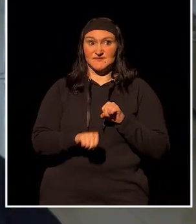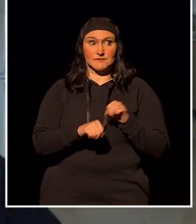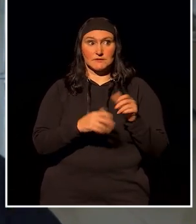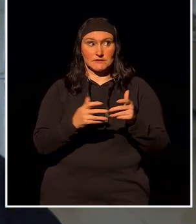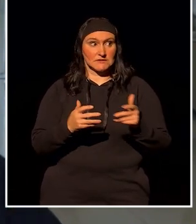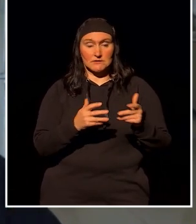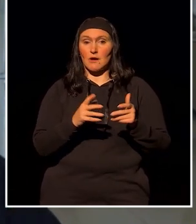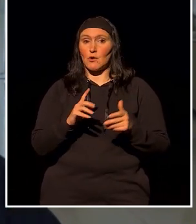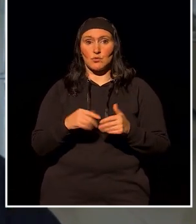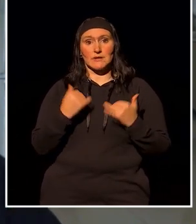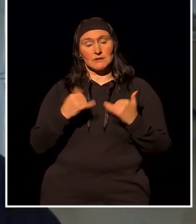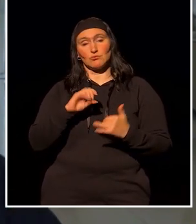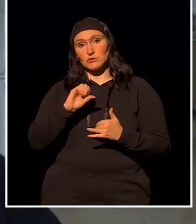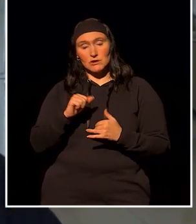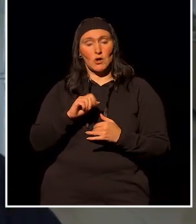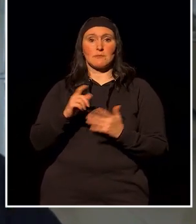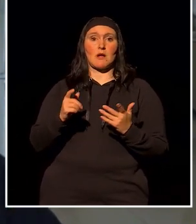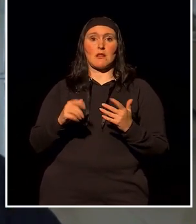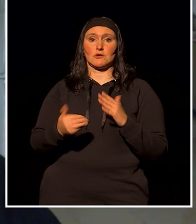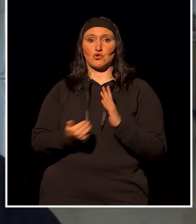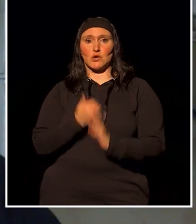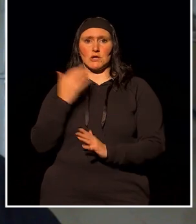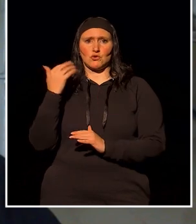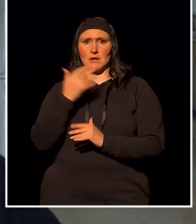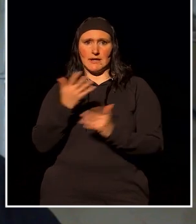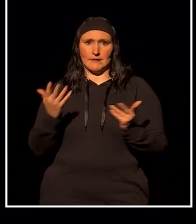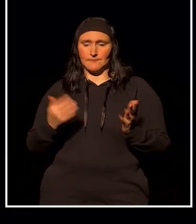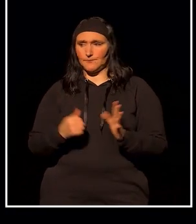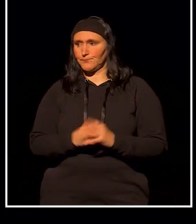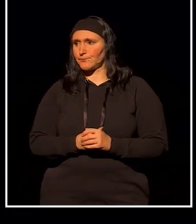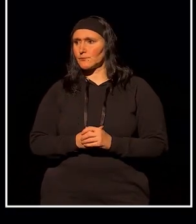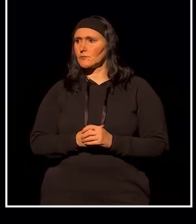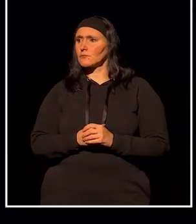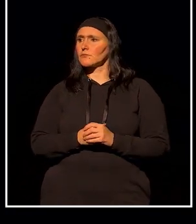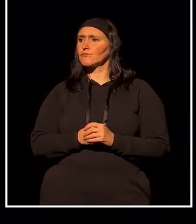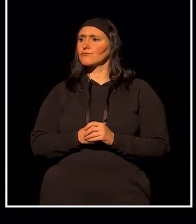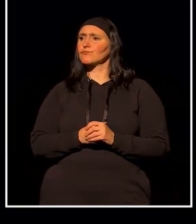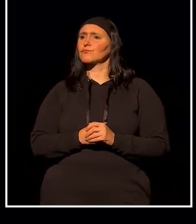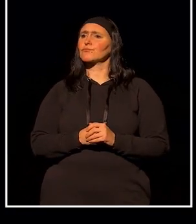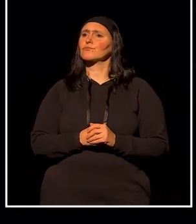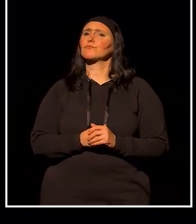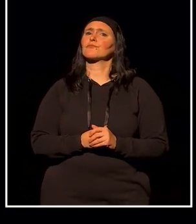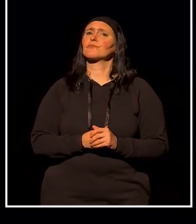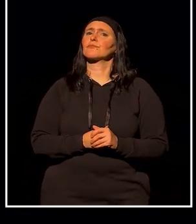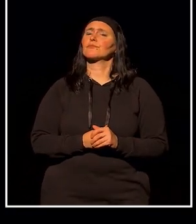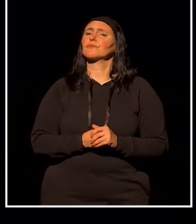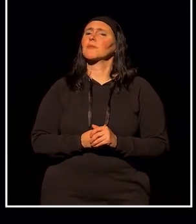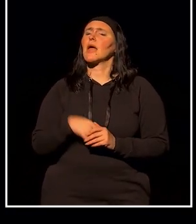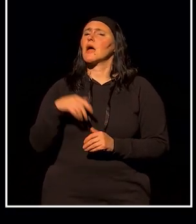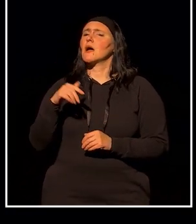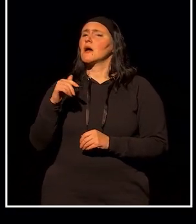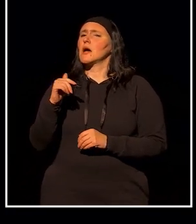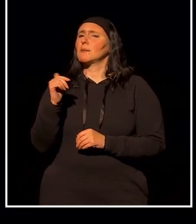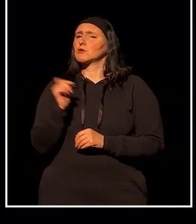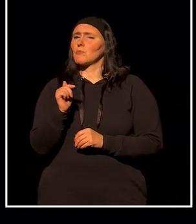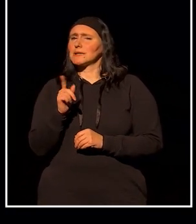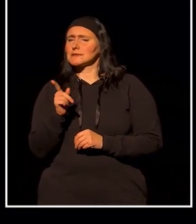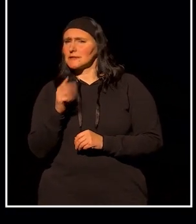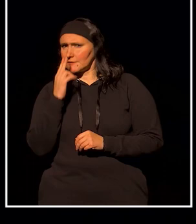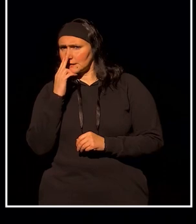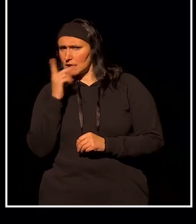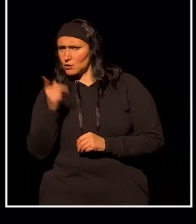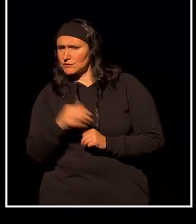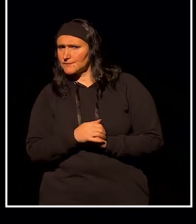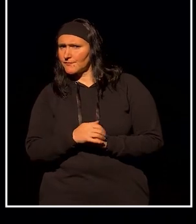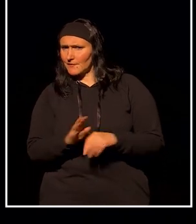überdenken. Thomas, würdest du zustimmen, dass Gegenwartskunst, bildende Gegenwartskunst immer auch so